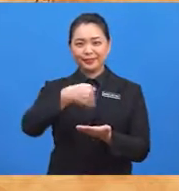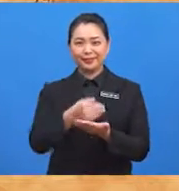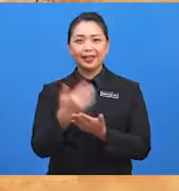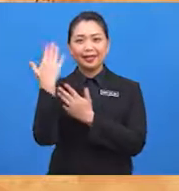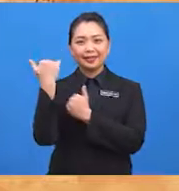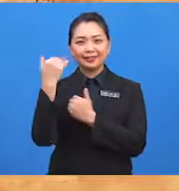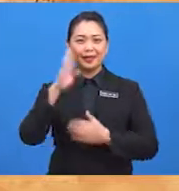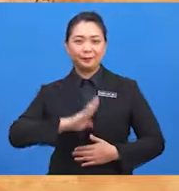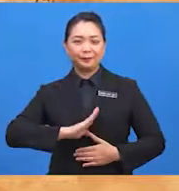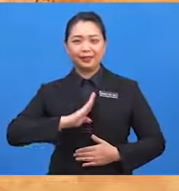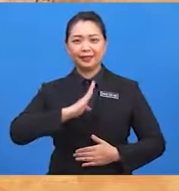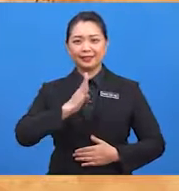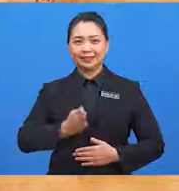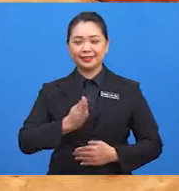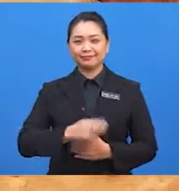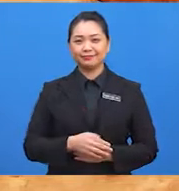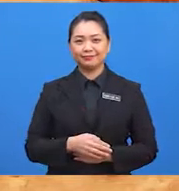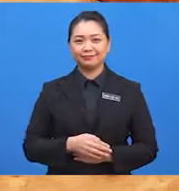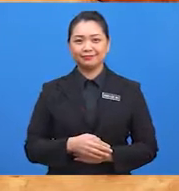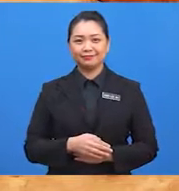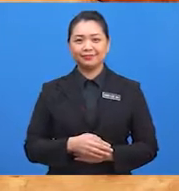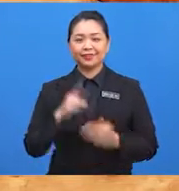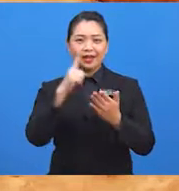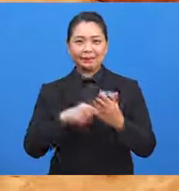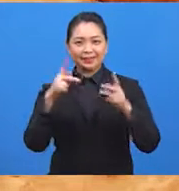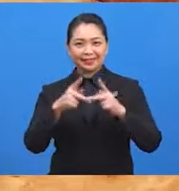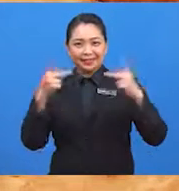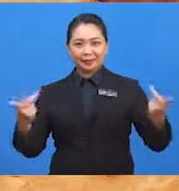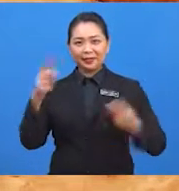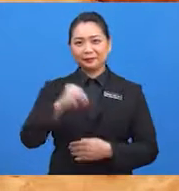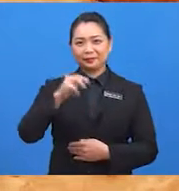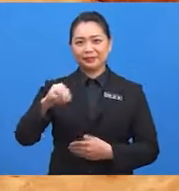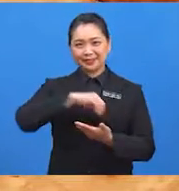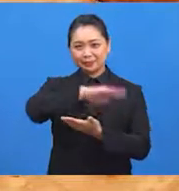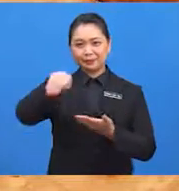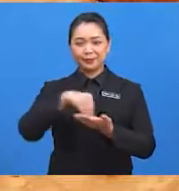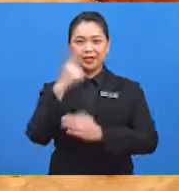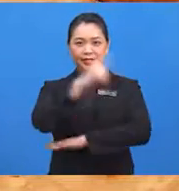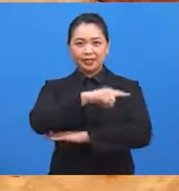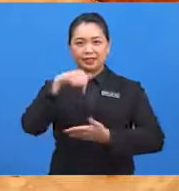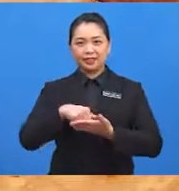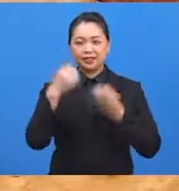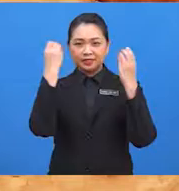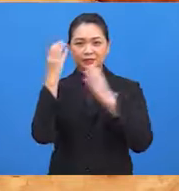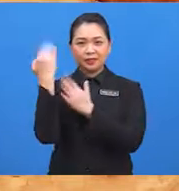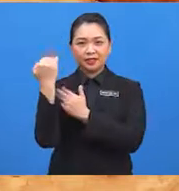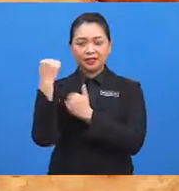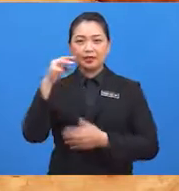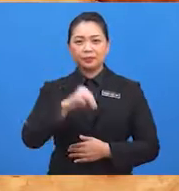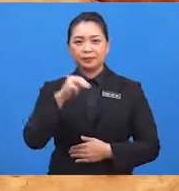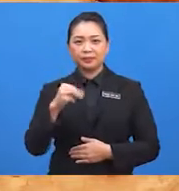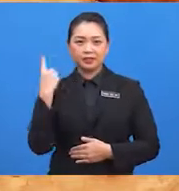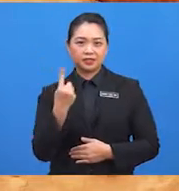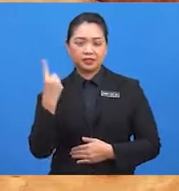moga bahagia. Apa khabar murid-murid semua hari ini? Cikgu harap murid-murid